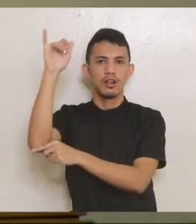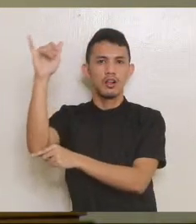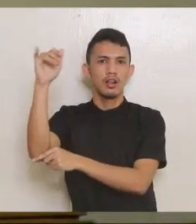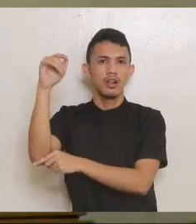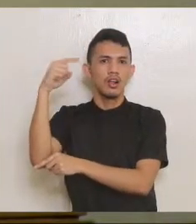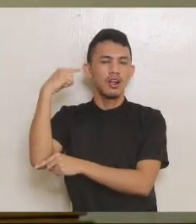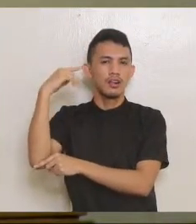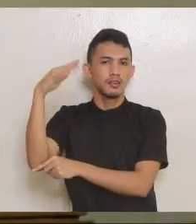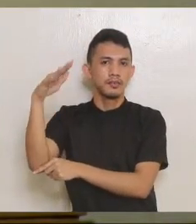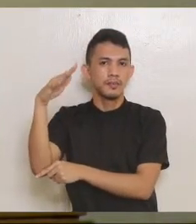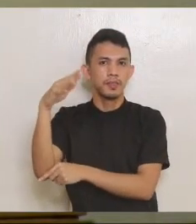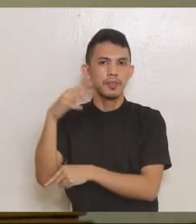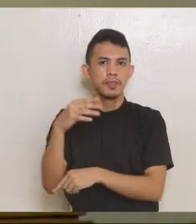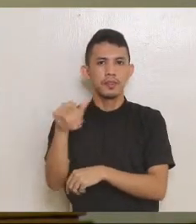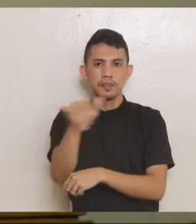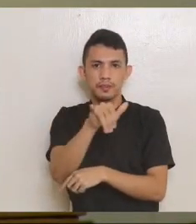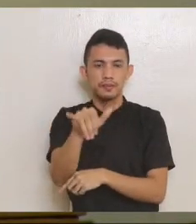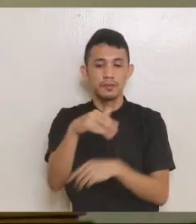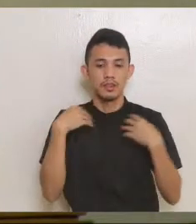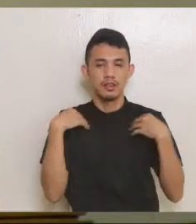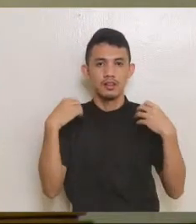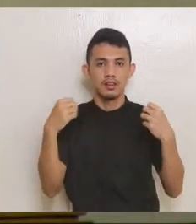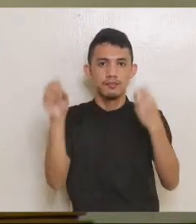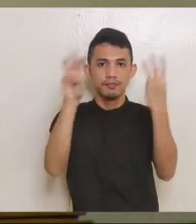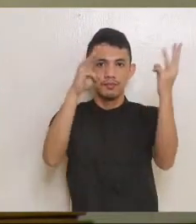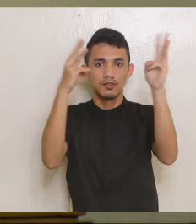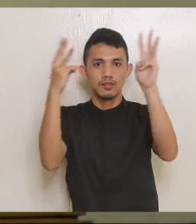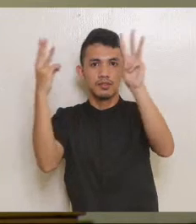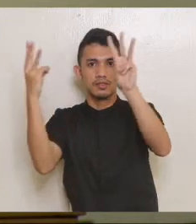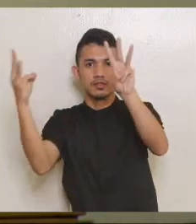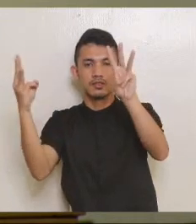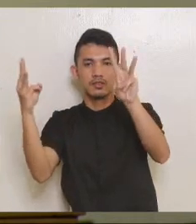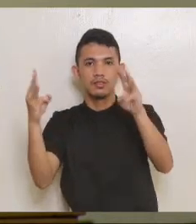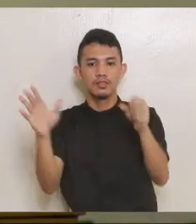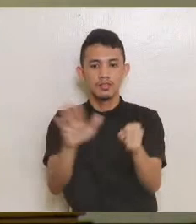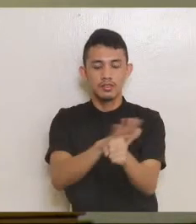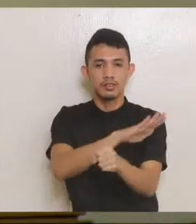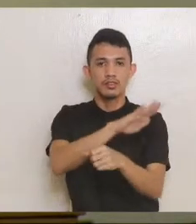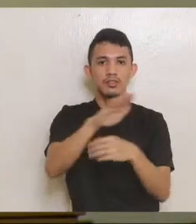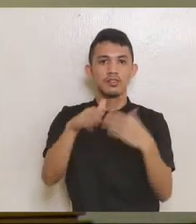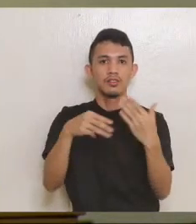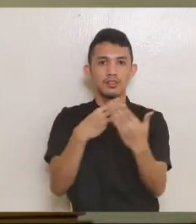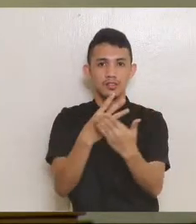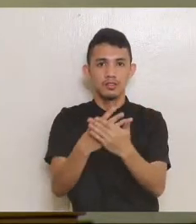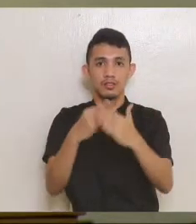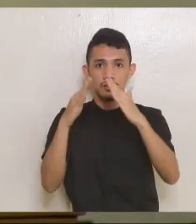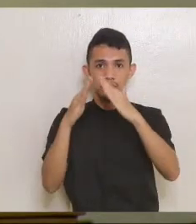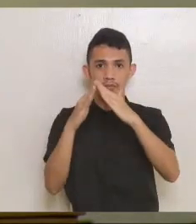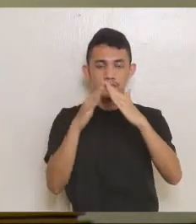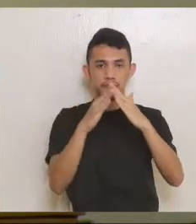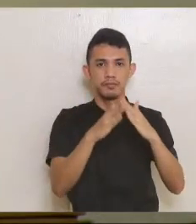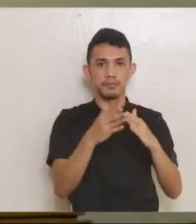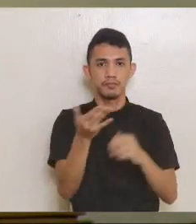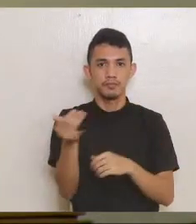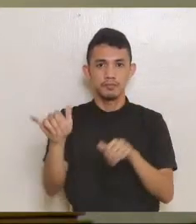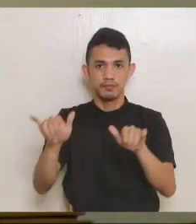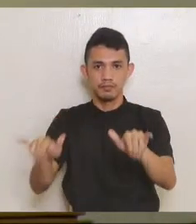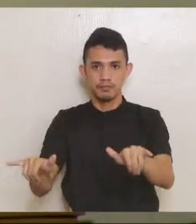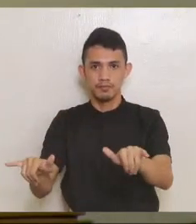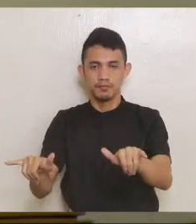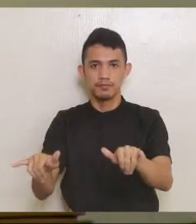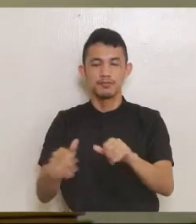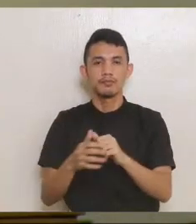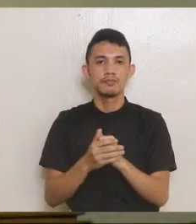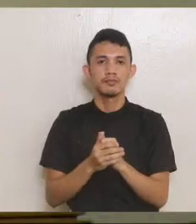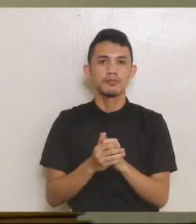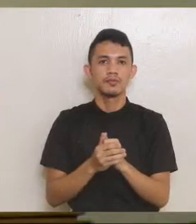sa kusog nga hurus sa hangin, nga milukop kini sa tibuok balay nga ilang gitiguman.